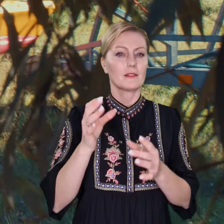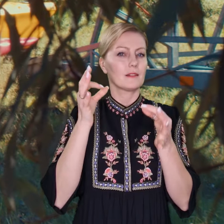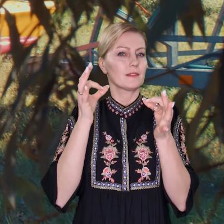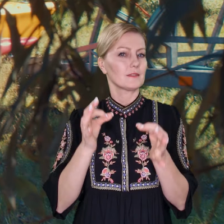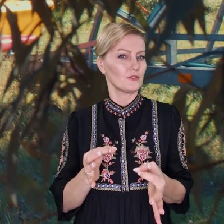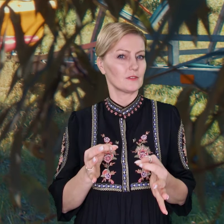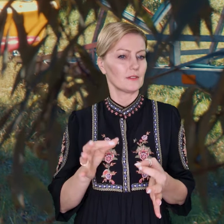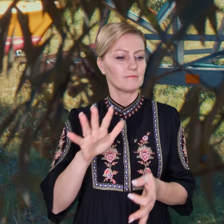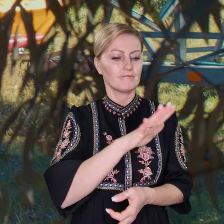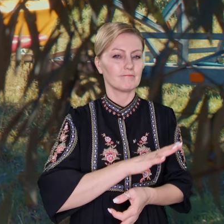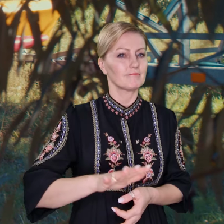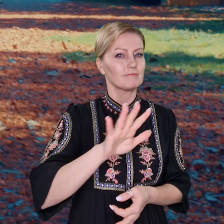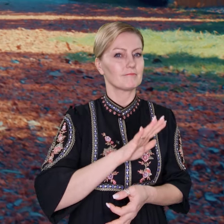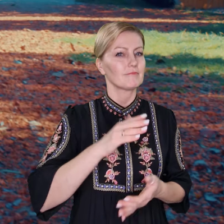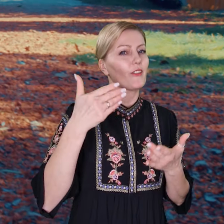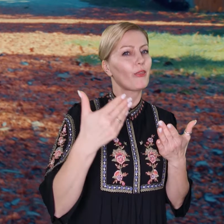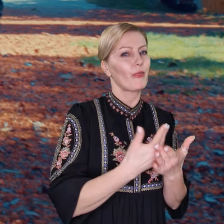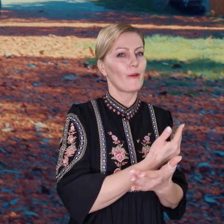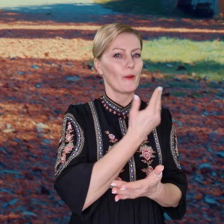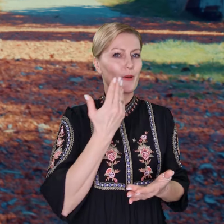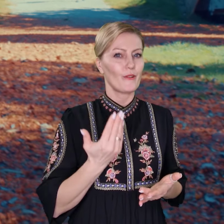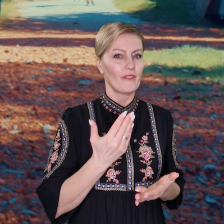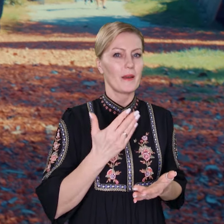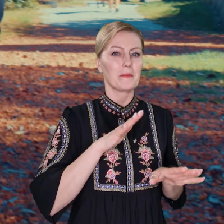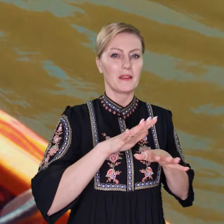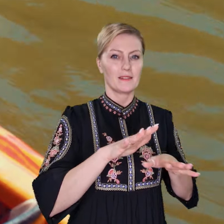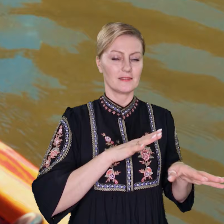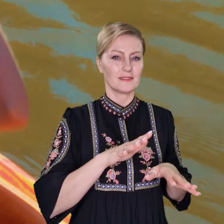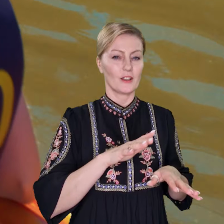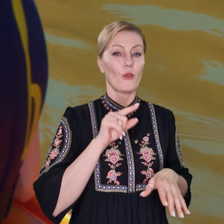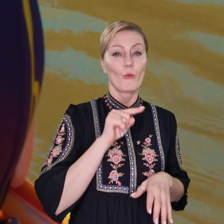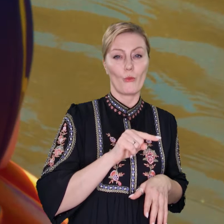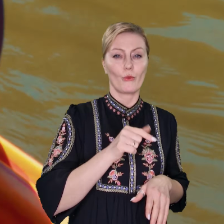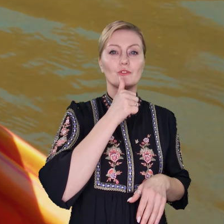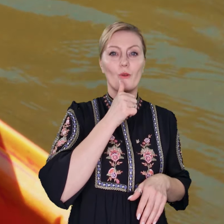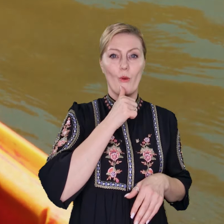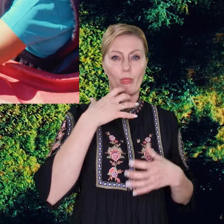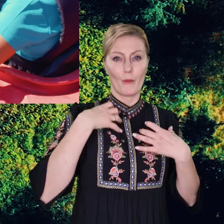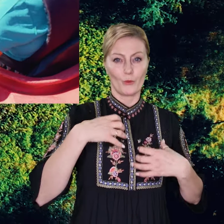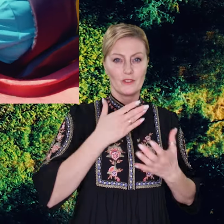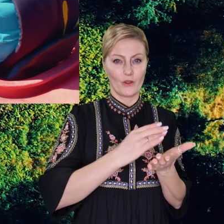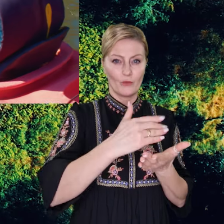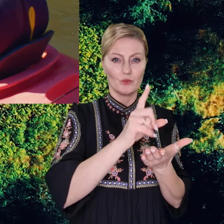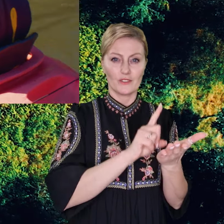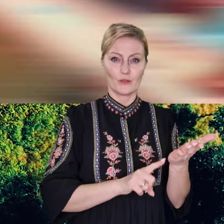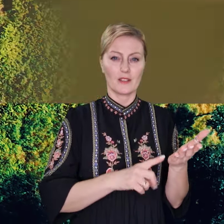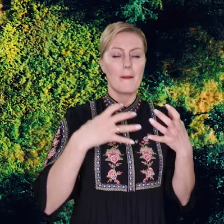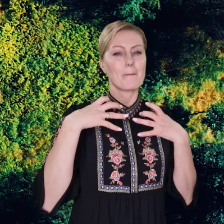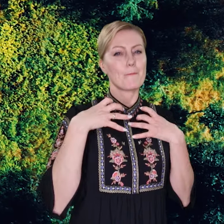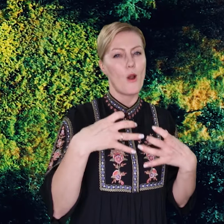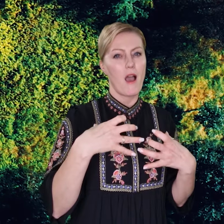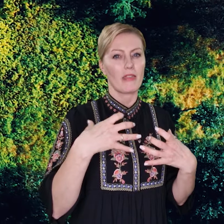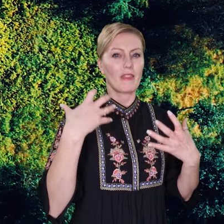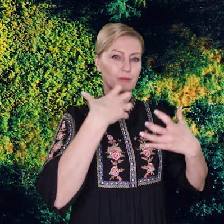przeszłości. Dziś ten region to zielone płuca województwa śląskiego, niesamowita przyroda,